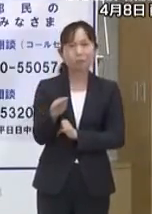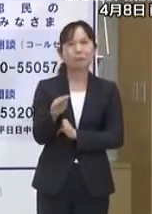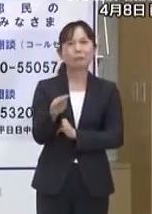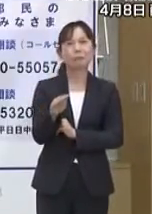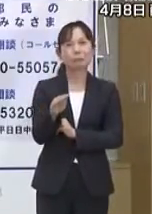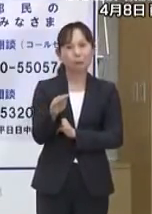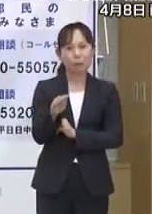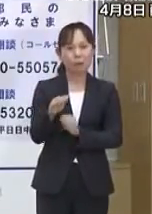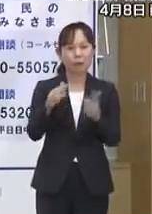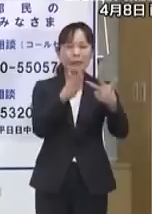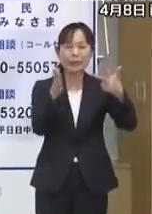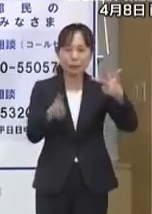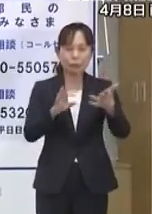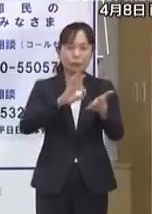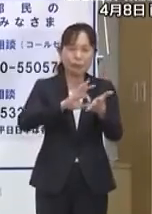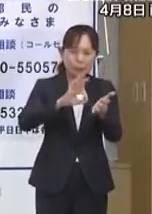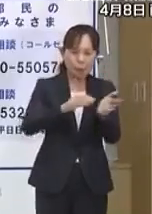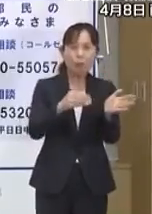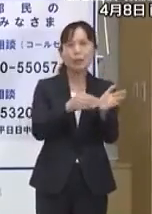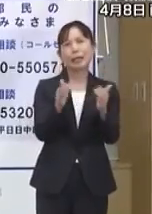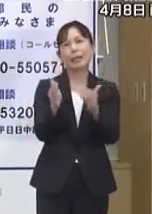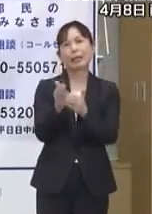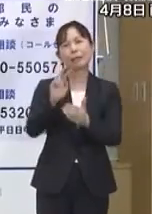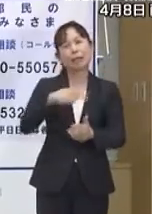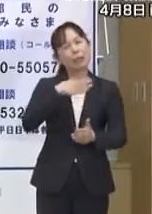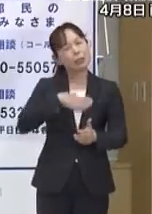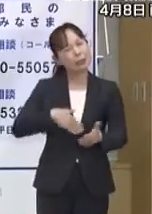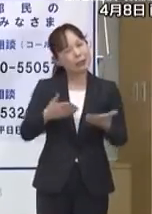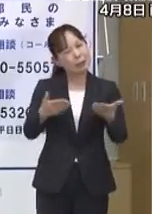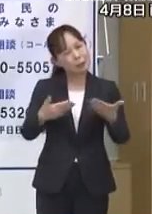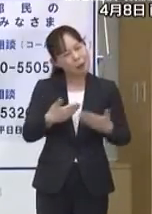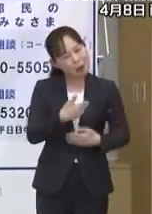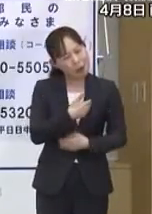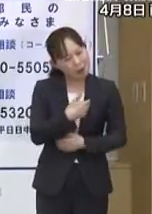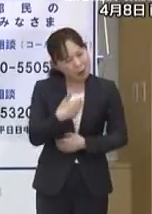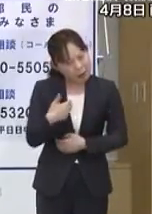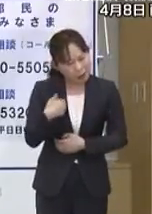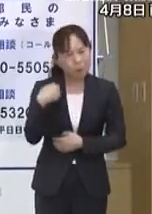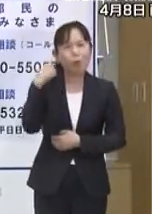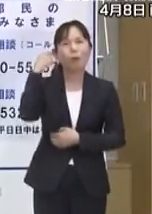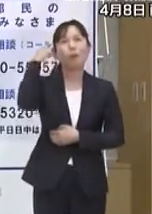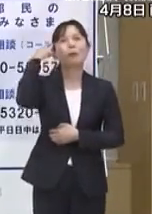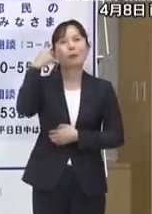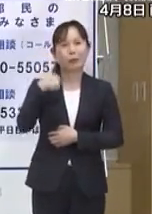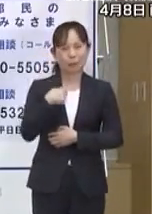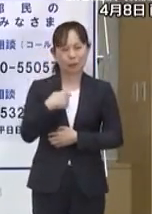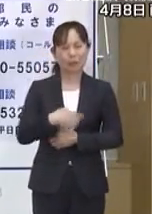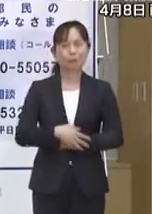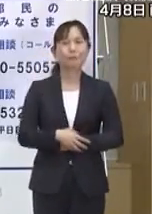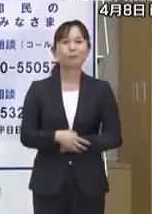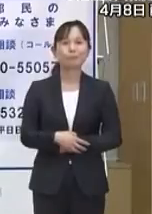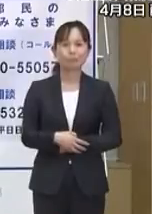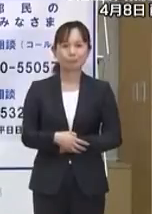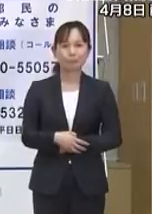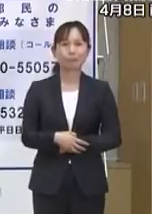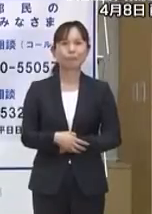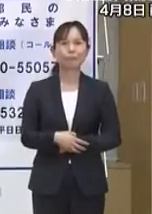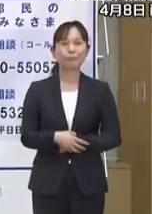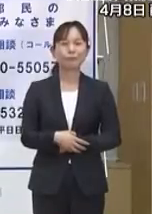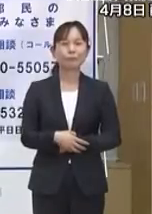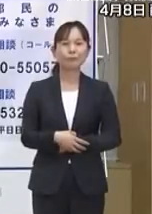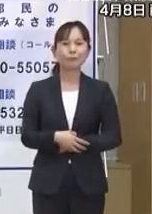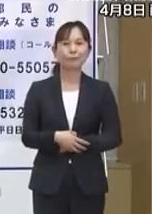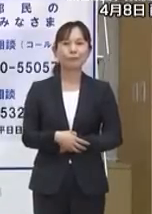シオンの制限ということにつ入ってご理解いただける可能性も高いものとこのように各種いたしており